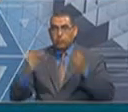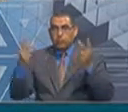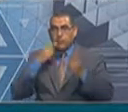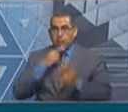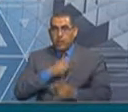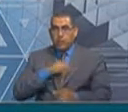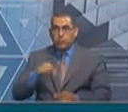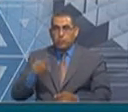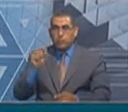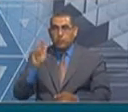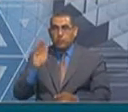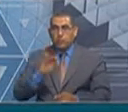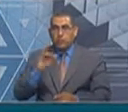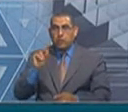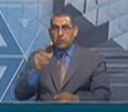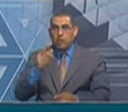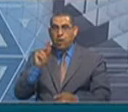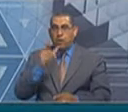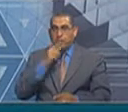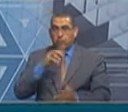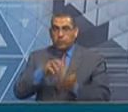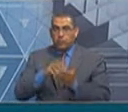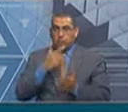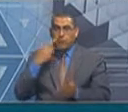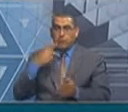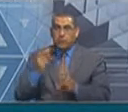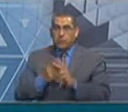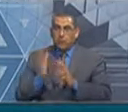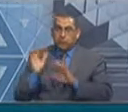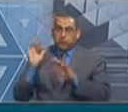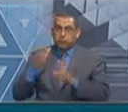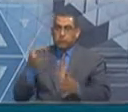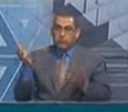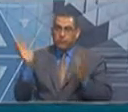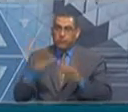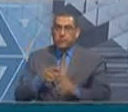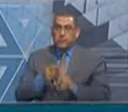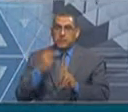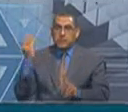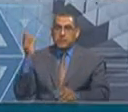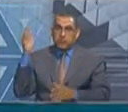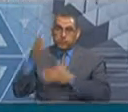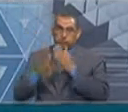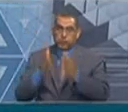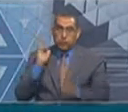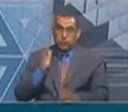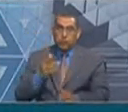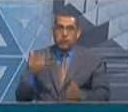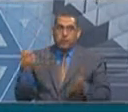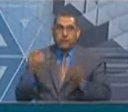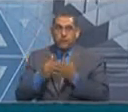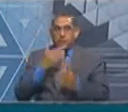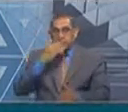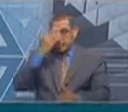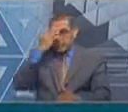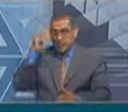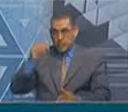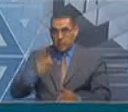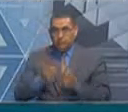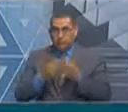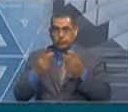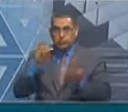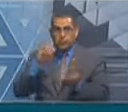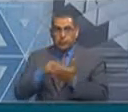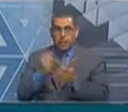من المقرر انتهاء من مرحلته الاولى التي نتواجد بها الان، وهي تطوير هذه البحيره في نهايه هذا العام، بالاضافه ايضا الى البدء